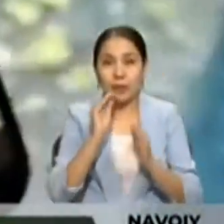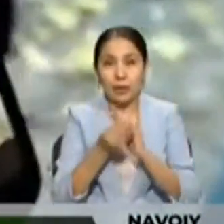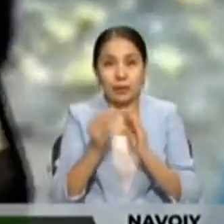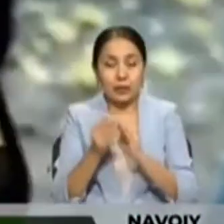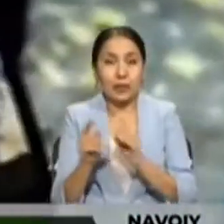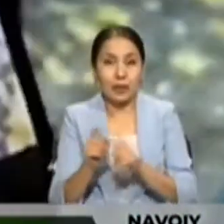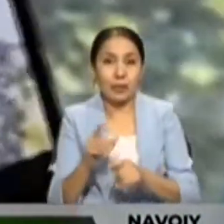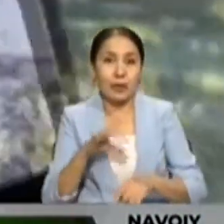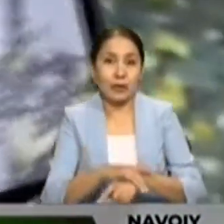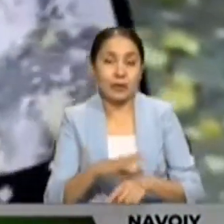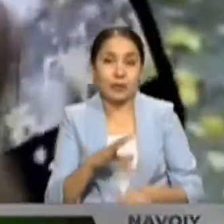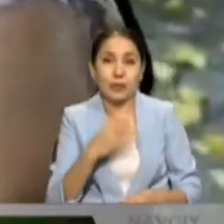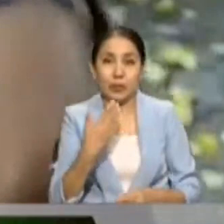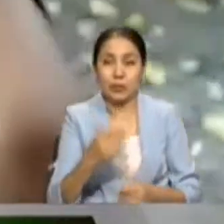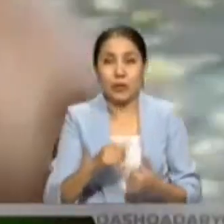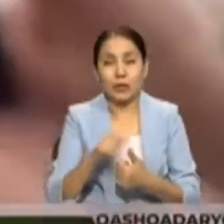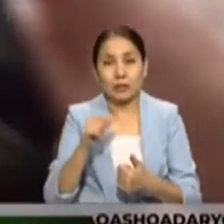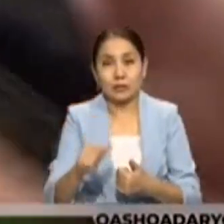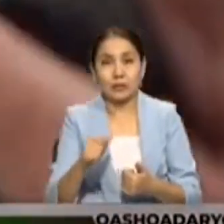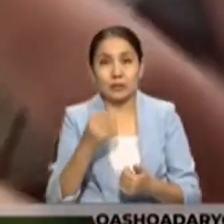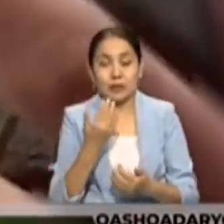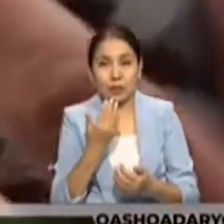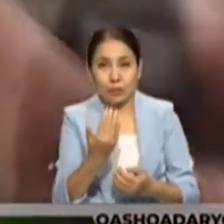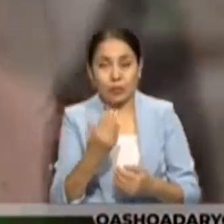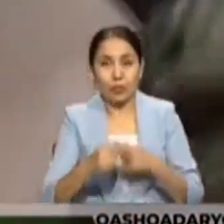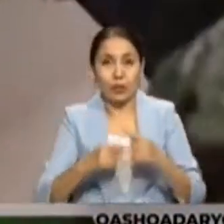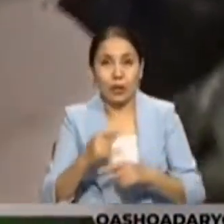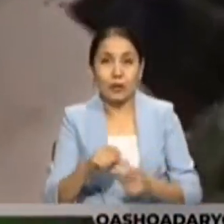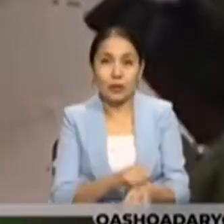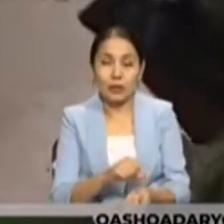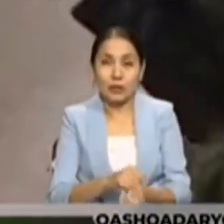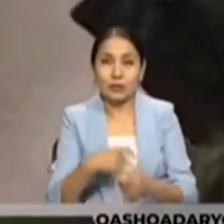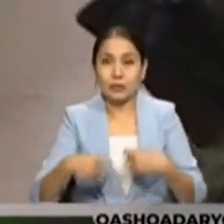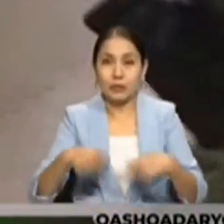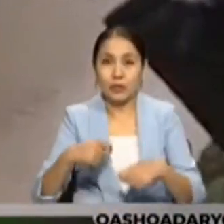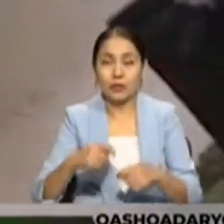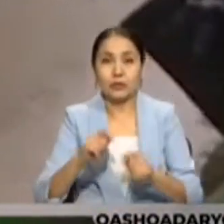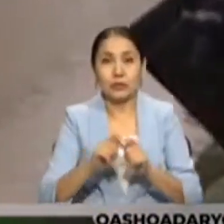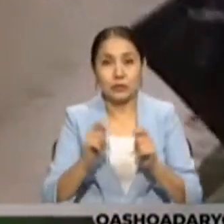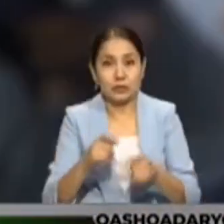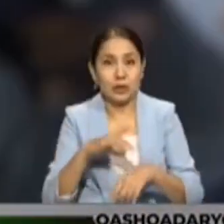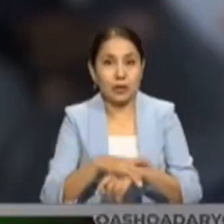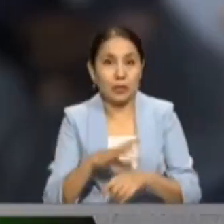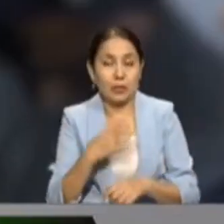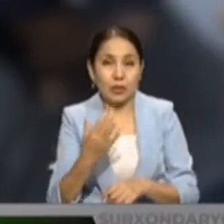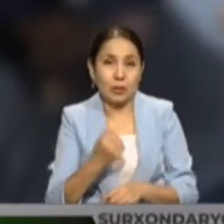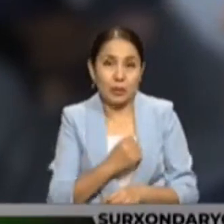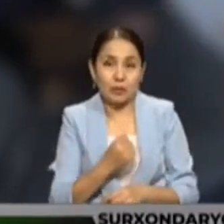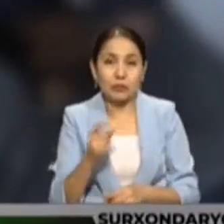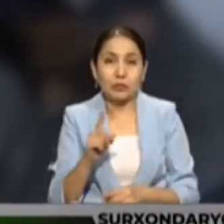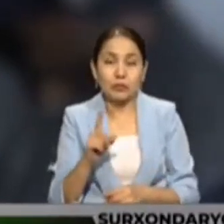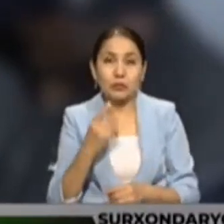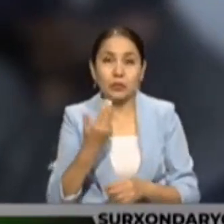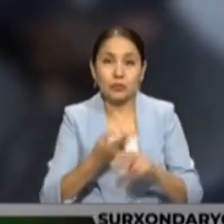etilganiga aniqlik kiritildi. Bundan tashqari Telegram bot orqali giyohvand moddalar savdosi tashkil etilgani ayon bo'ldi. Ming afsuslar